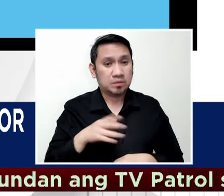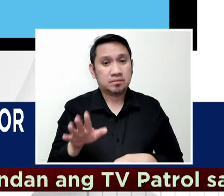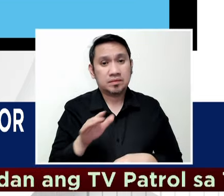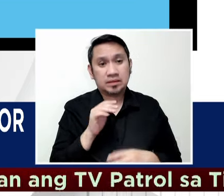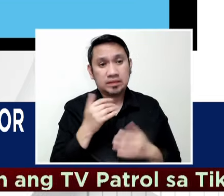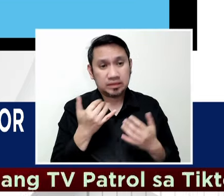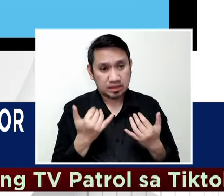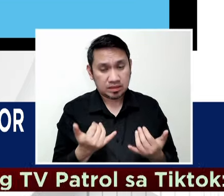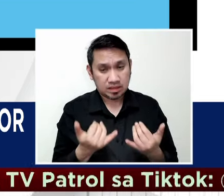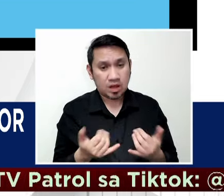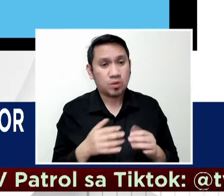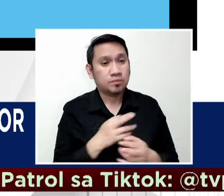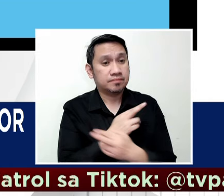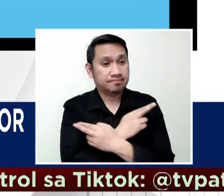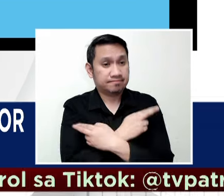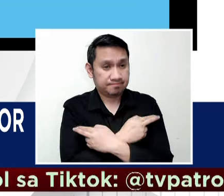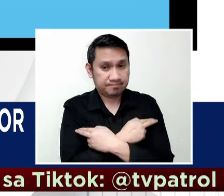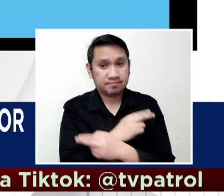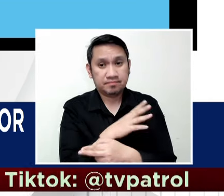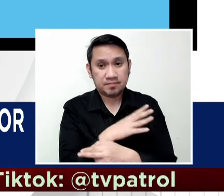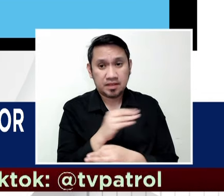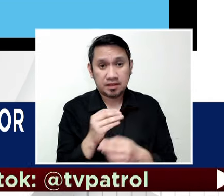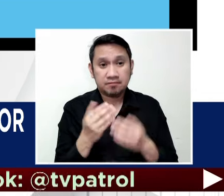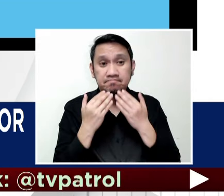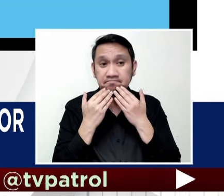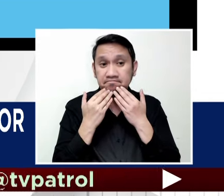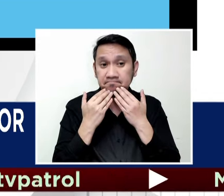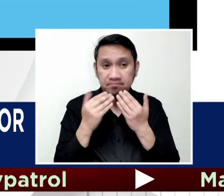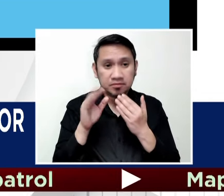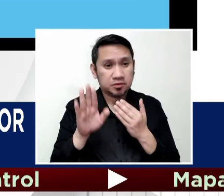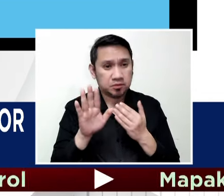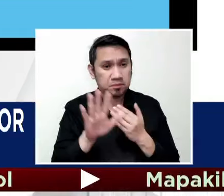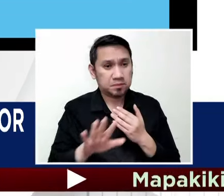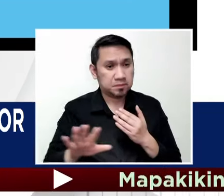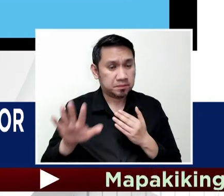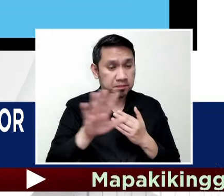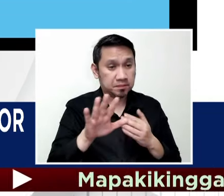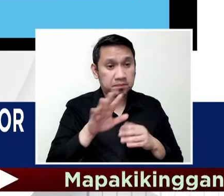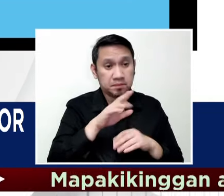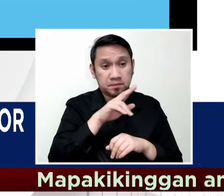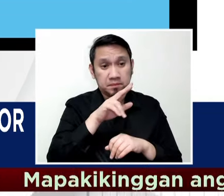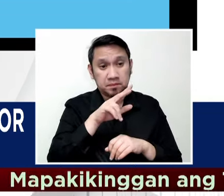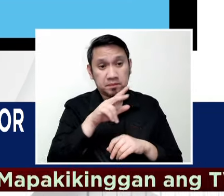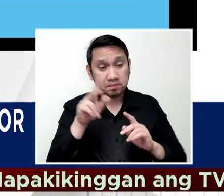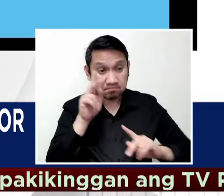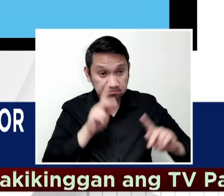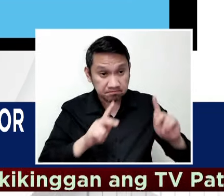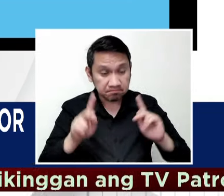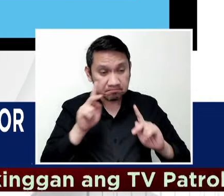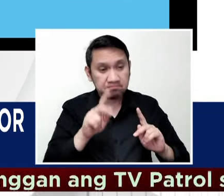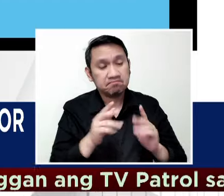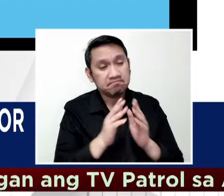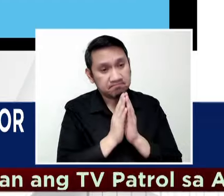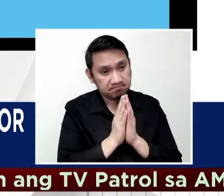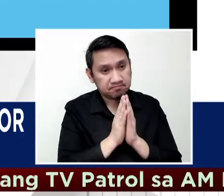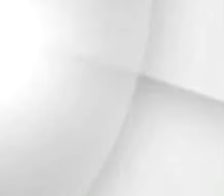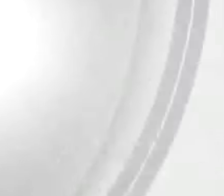kasalukuyang nagpapahinga. Nagpapasalamat din ang Pangulo sa publiko sa pag-alala at panalangin para sa kanyang ina.